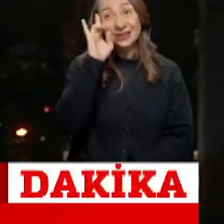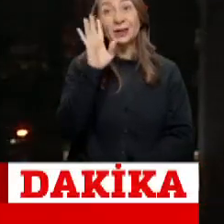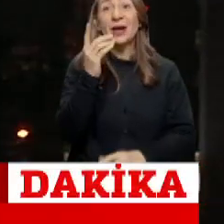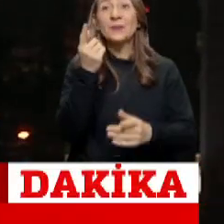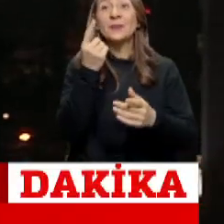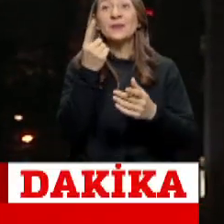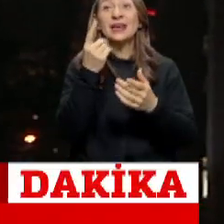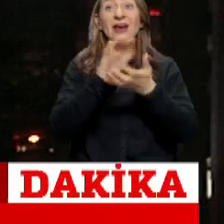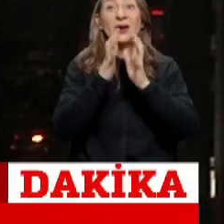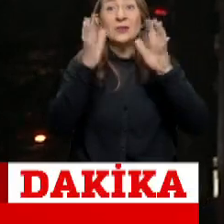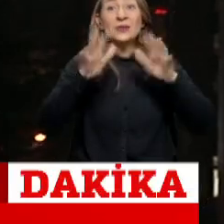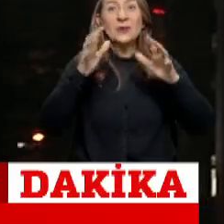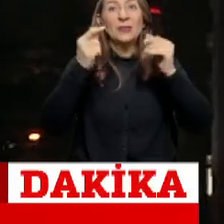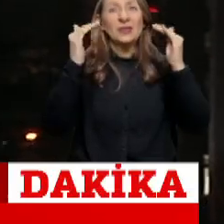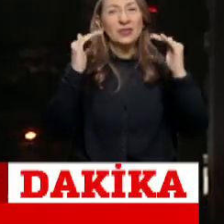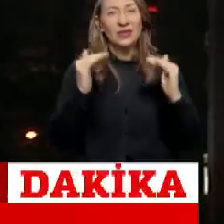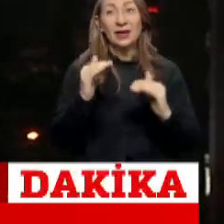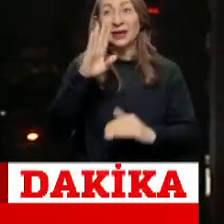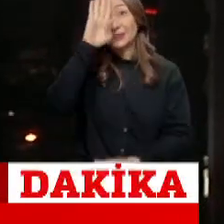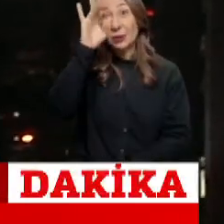daha şiddetliydi ama biraz daha azaldı.